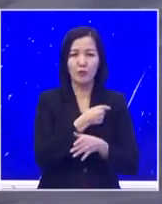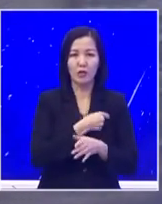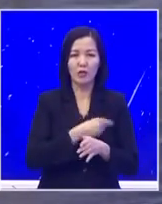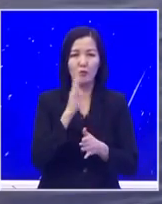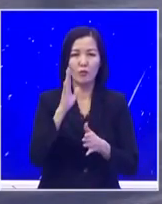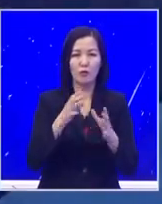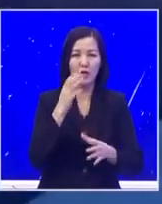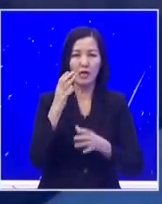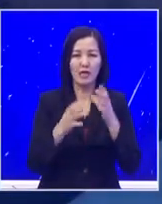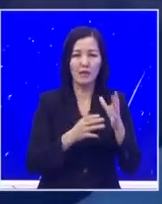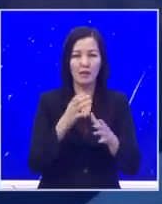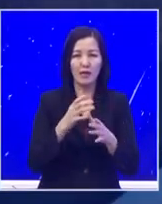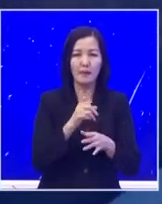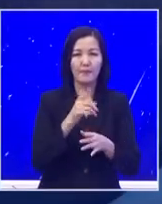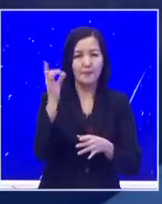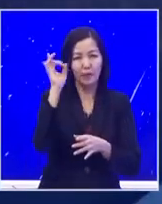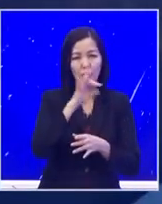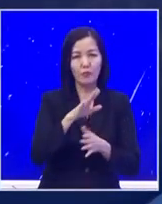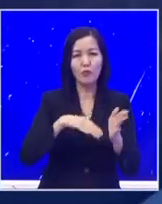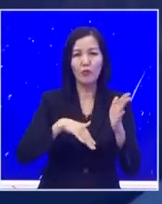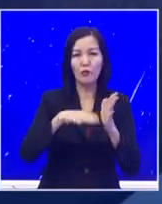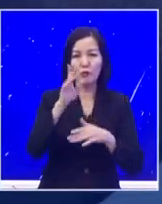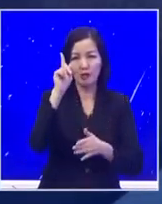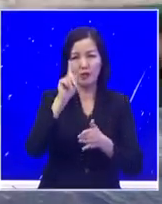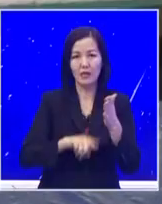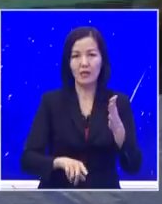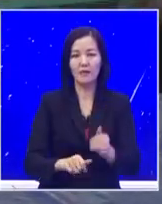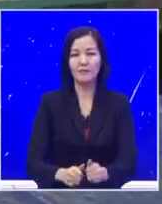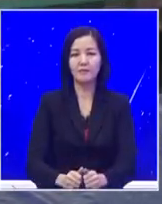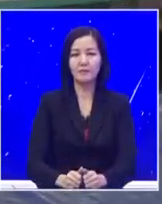болашақ әлемге әйгілі болатын чемпиондар өсіп келе жатқандығына шүбә келтірмейді.